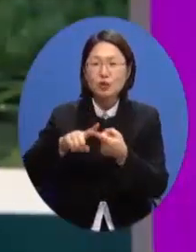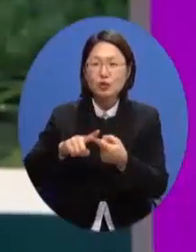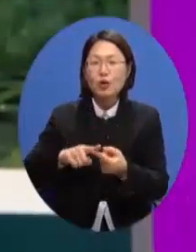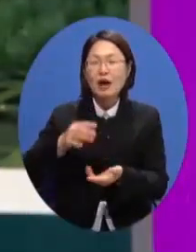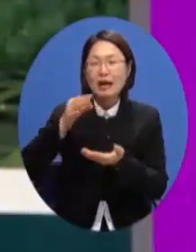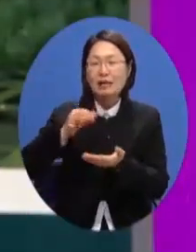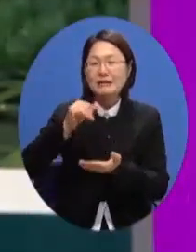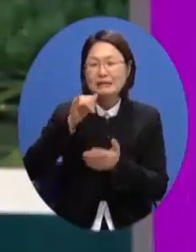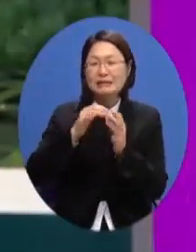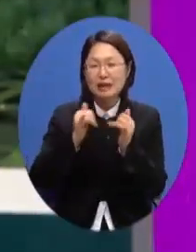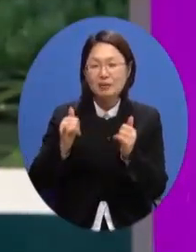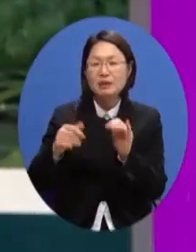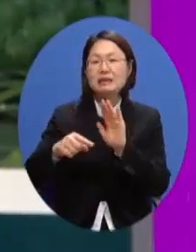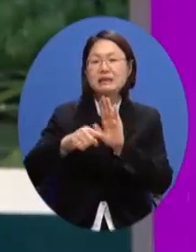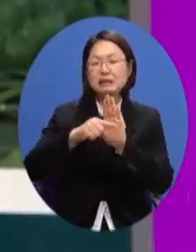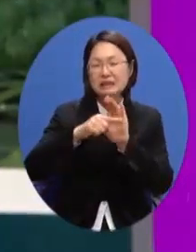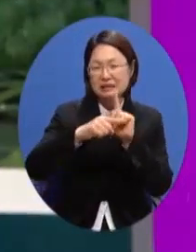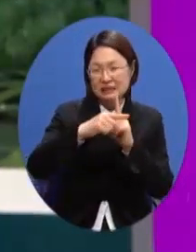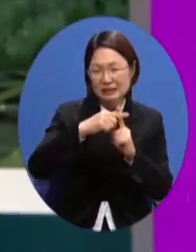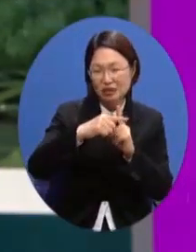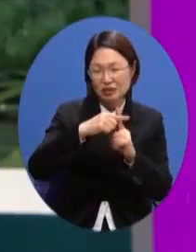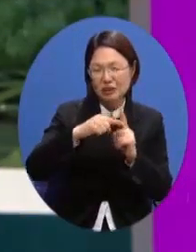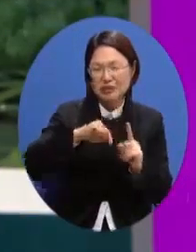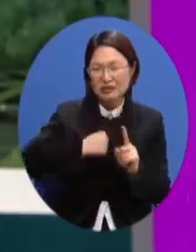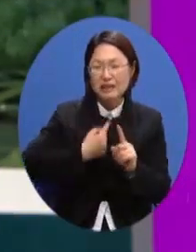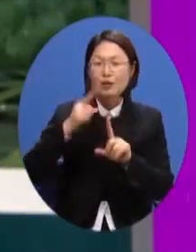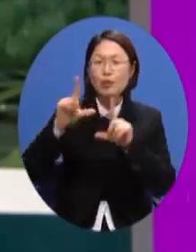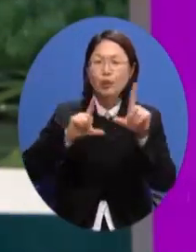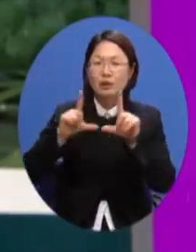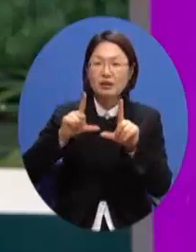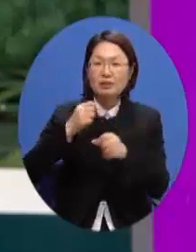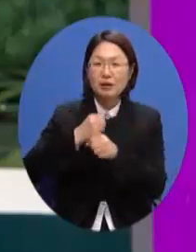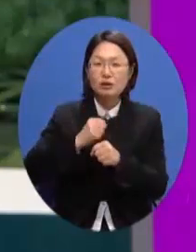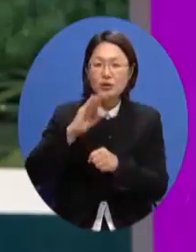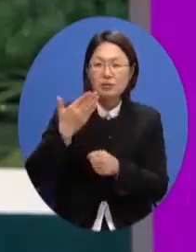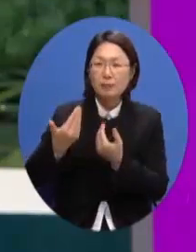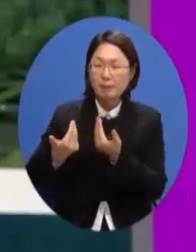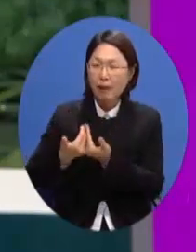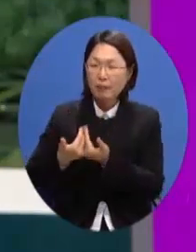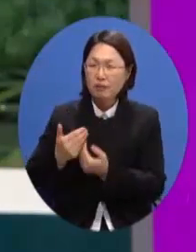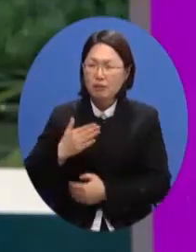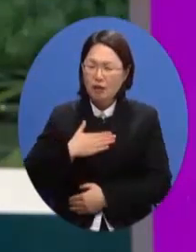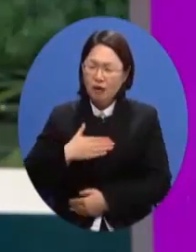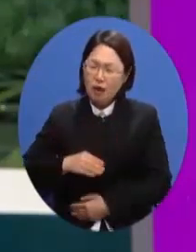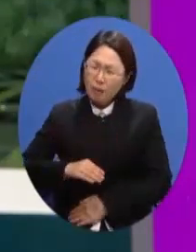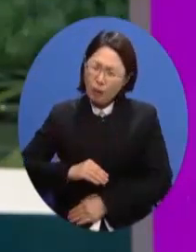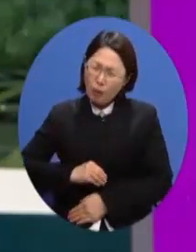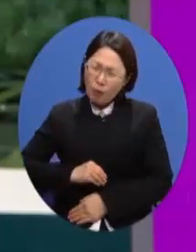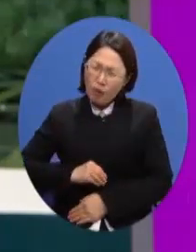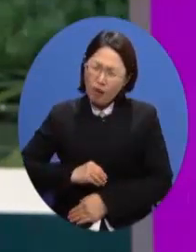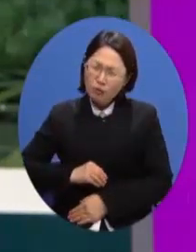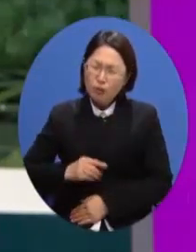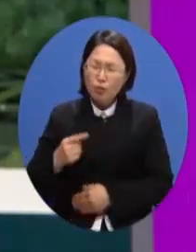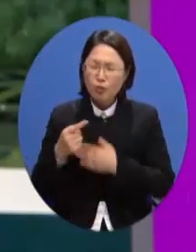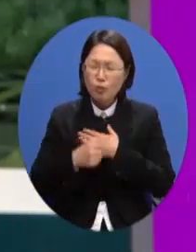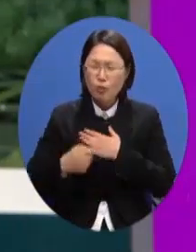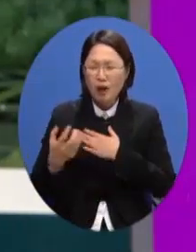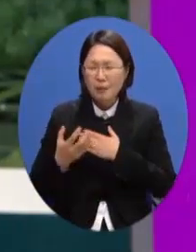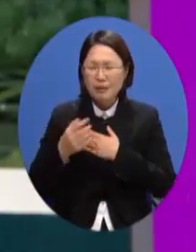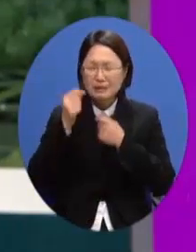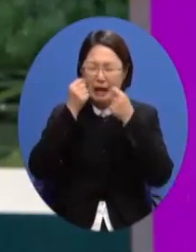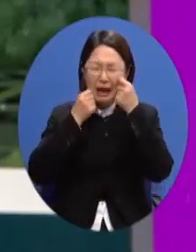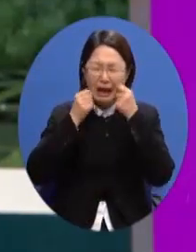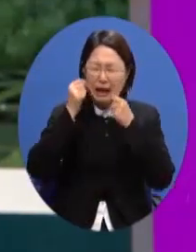사람이다 라고 긍정적인 자기 모델을 형성을 하는 거예요. 반대로 내가 막 배가 고파서 혹은 몸이 아파서 막